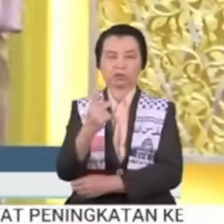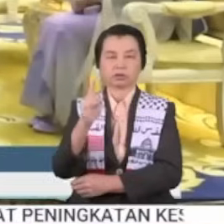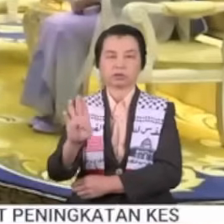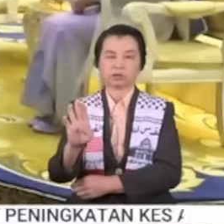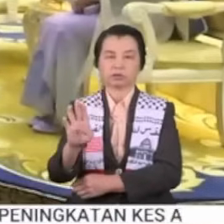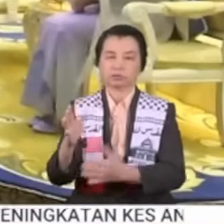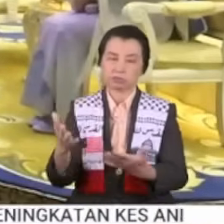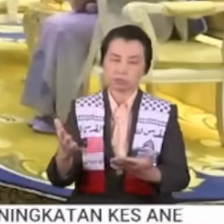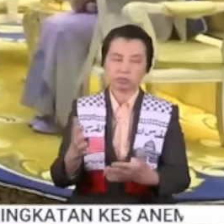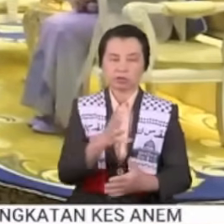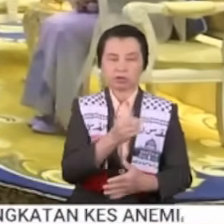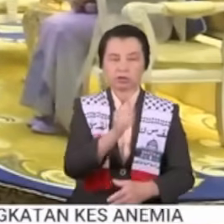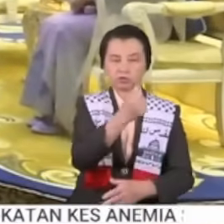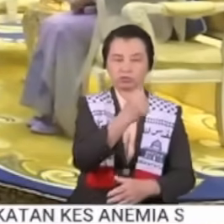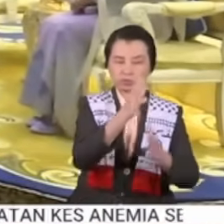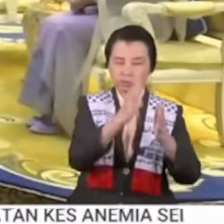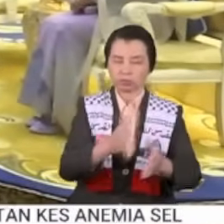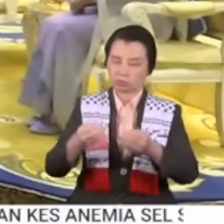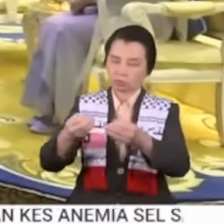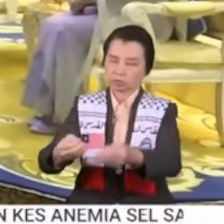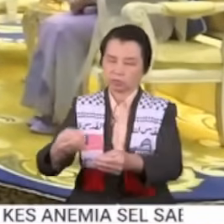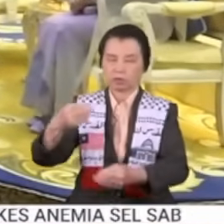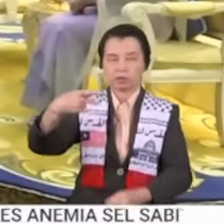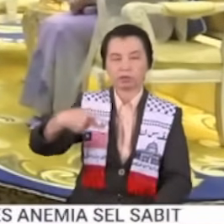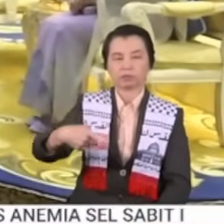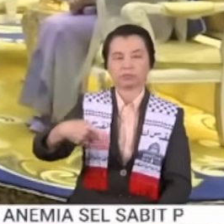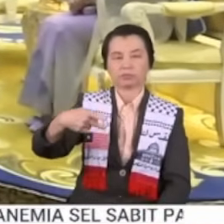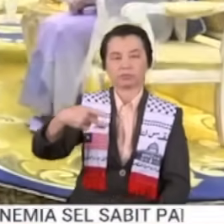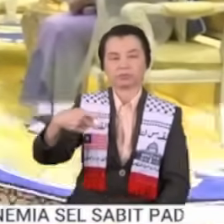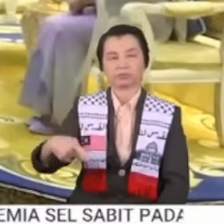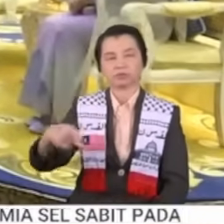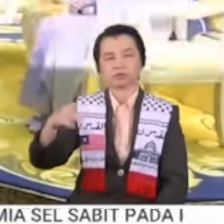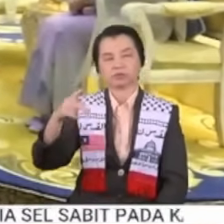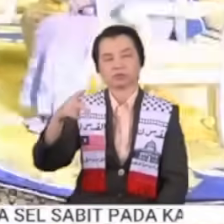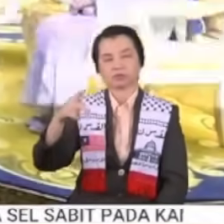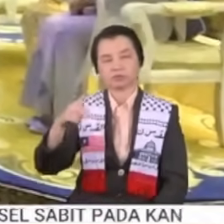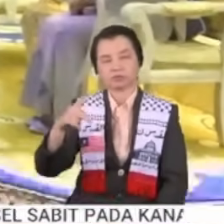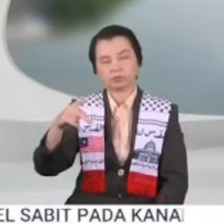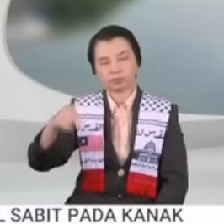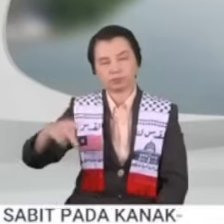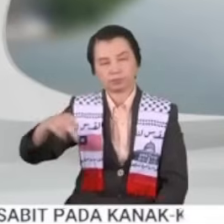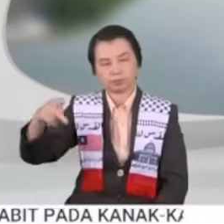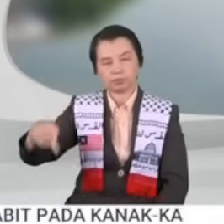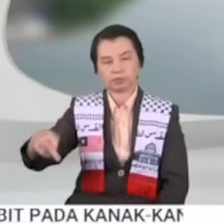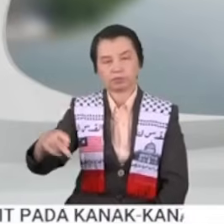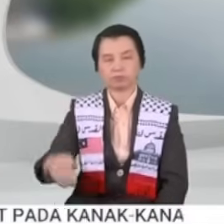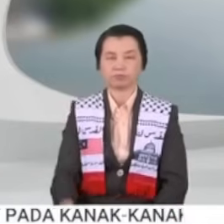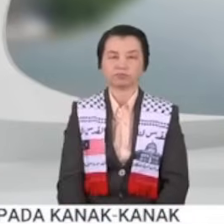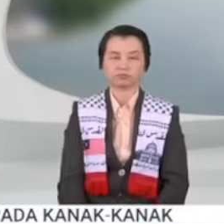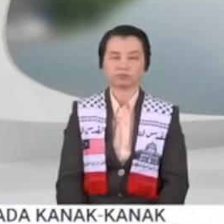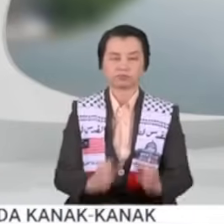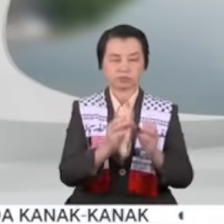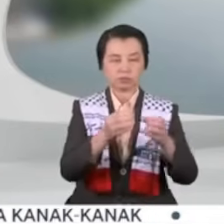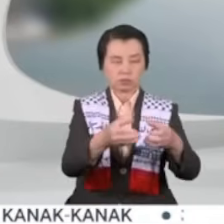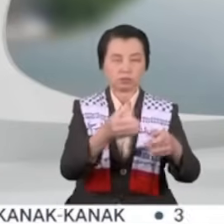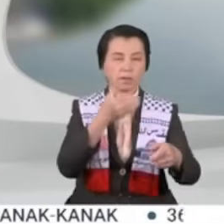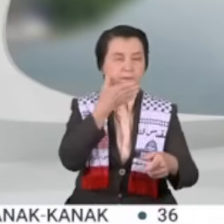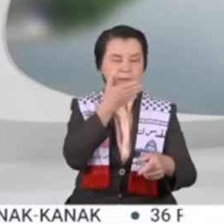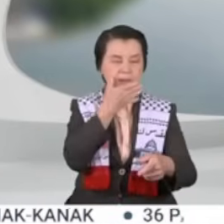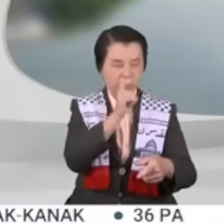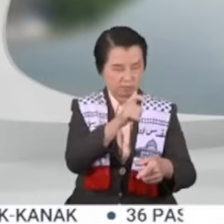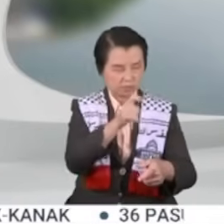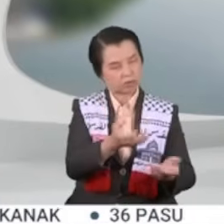BK serta 10 penerima pingat perkhidmatan terpuji PPT golongan belia perlu